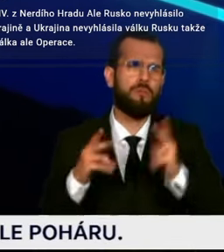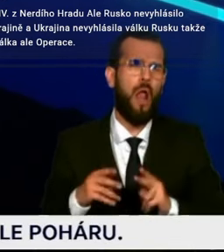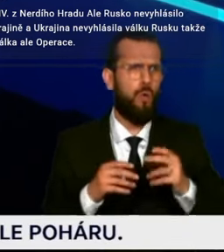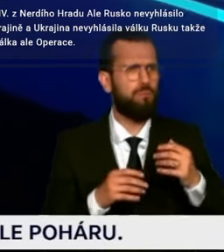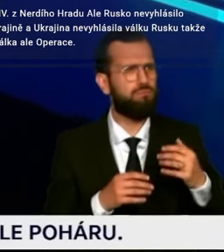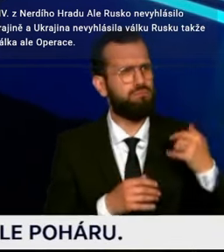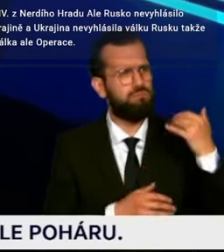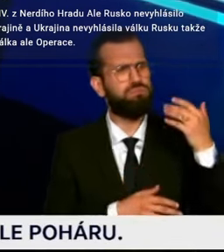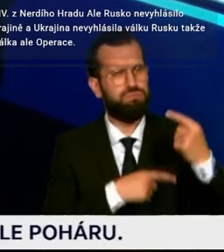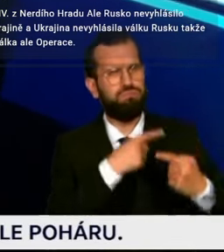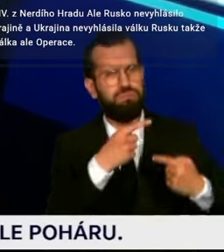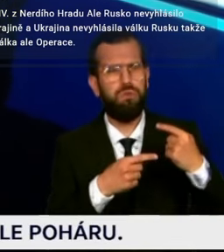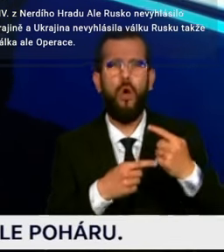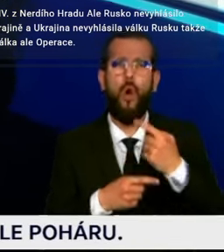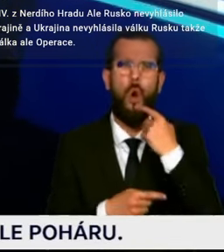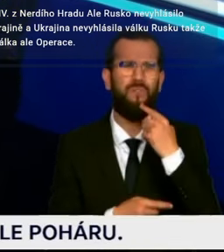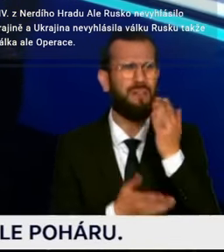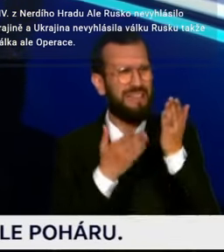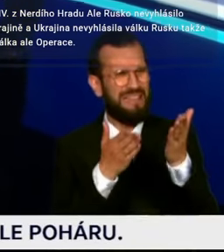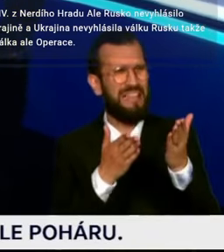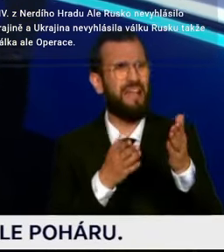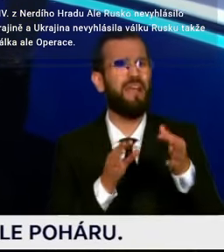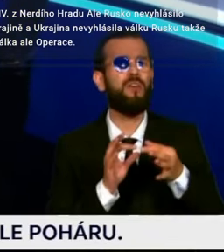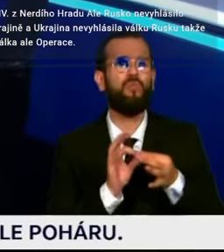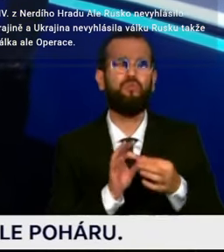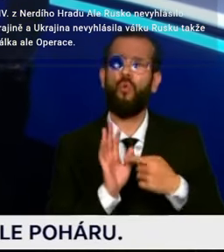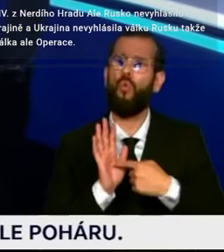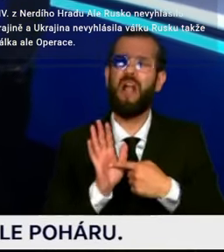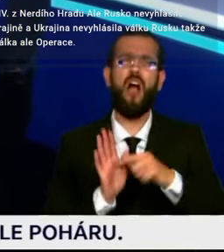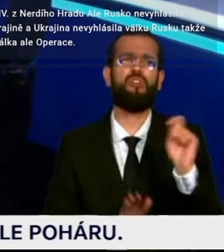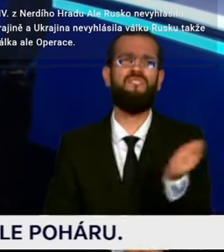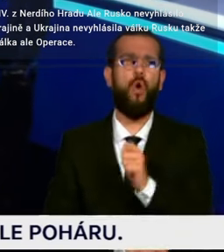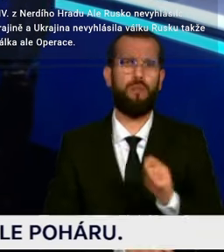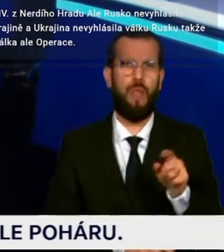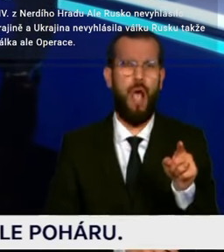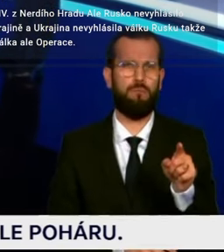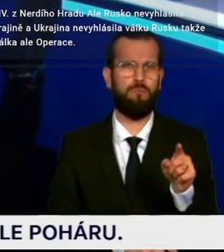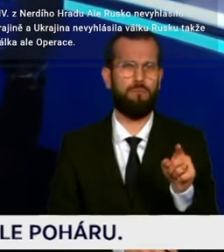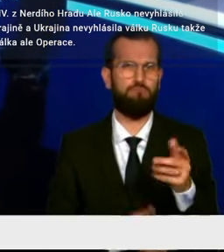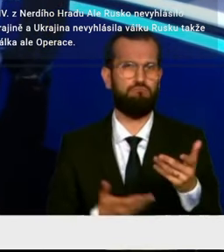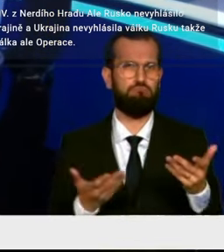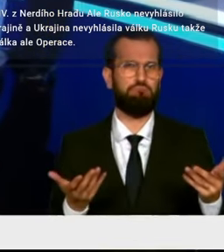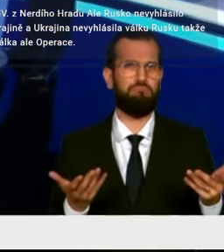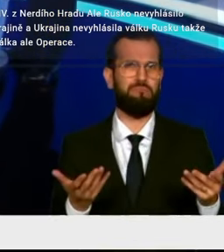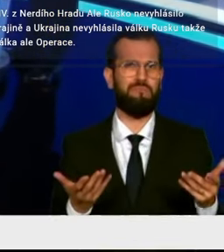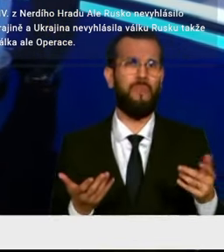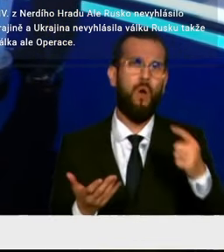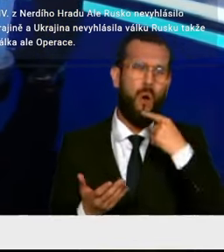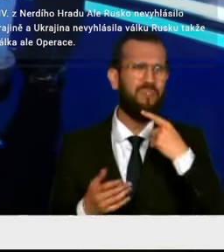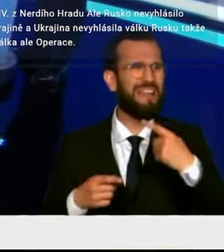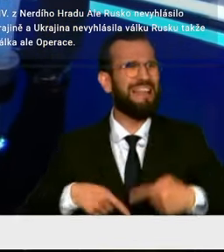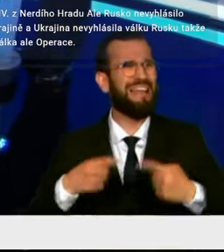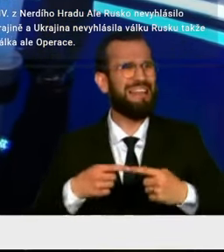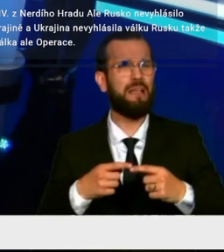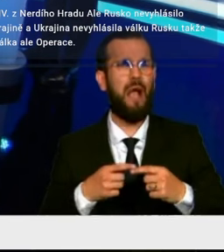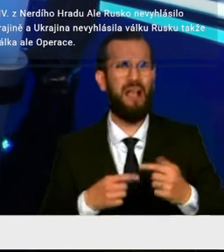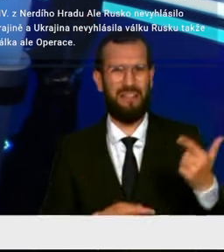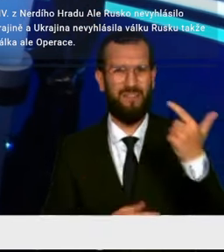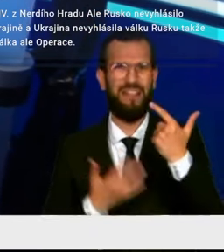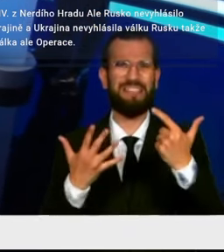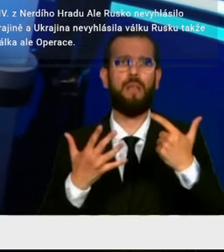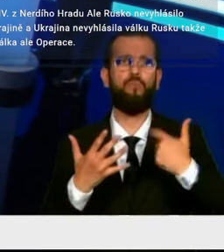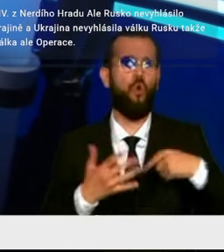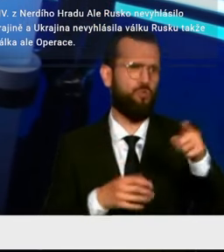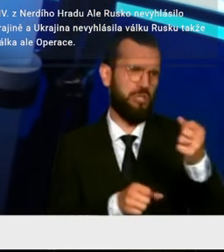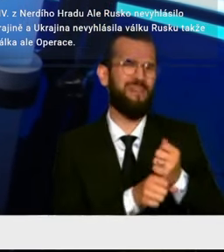protichodné ho tábora zaznelo že ste teda prezidentom vojny eh kritici vám najmä vyčítajú že v priebehu tých 27 rokov v